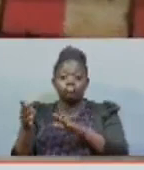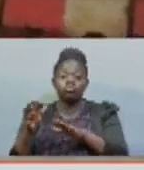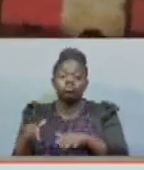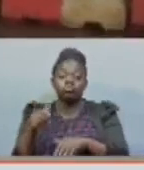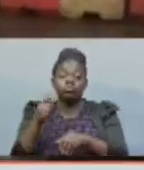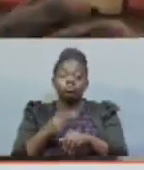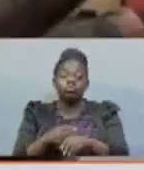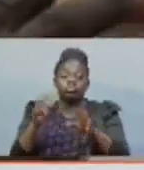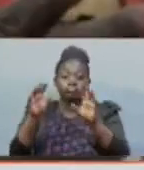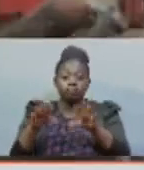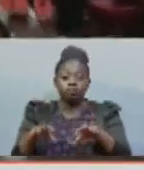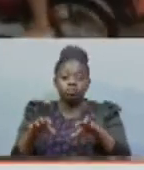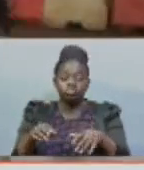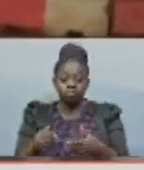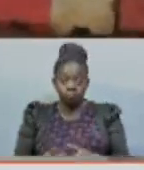buluwe jonya,